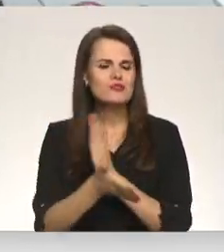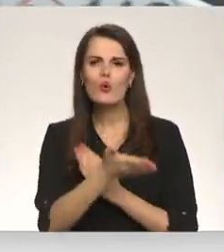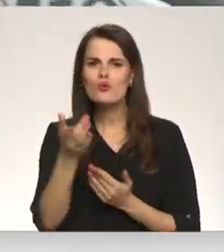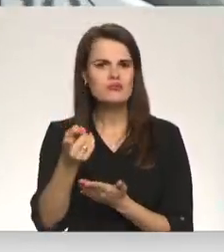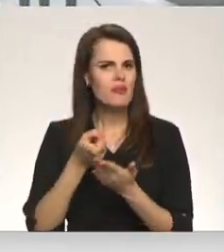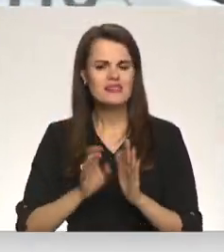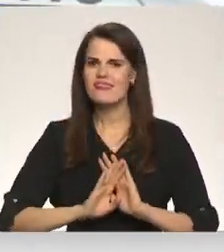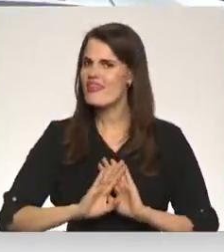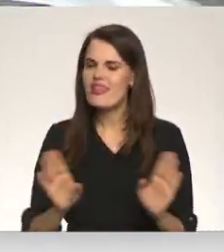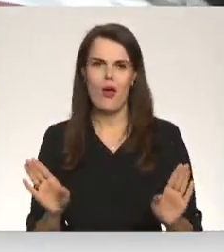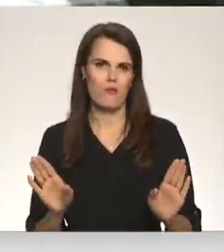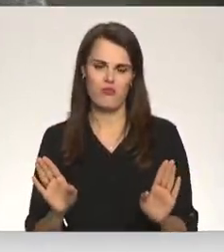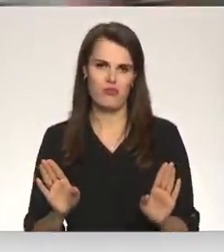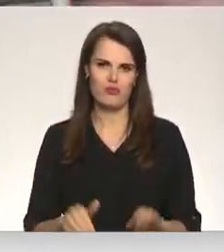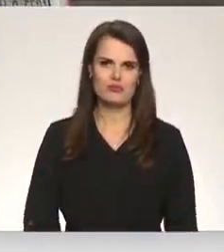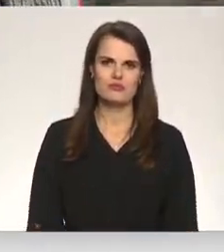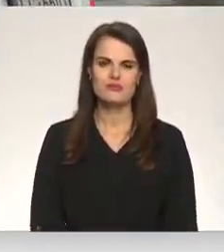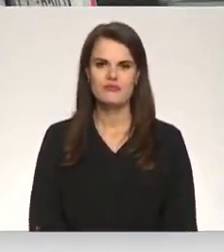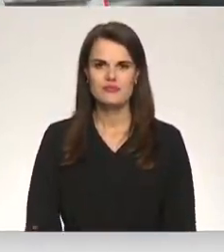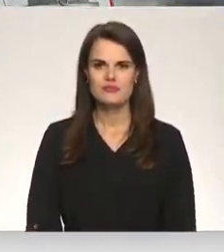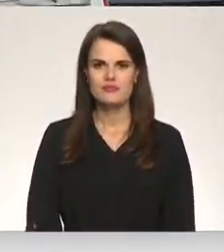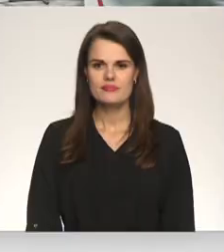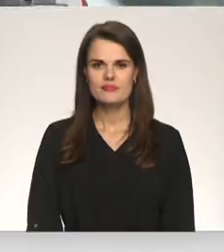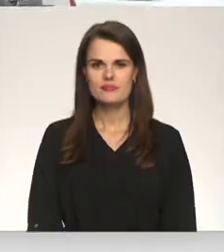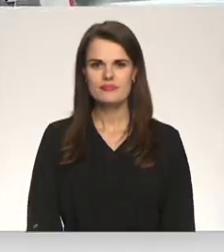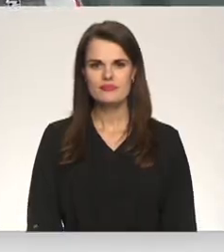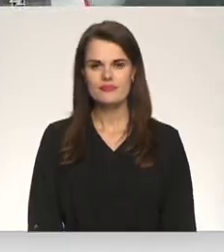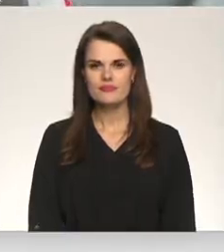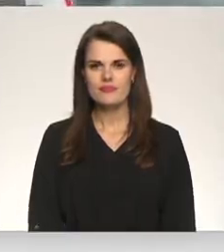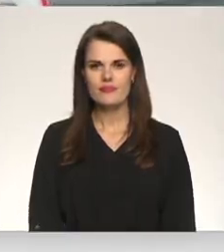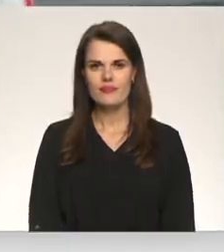nekad nejautās. Aiki Incēgars Kovaļevskis, Latvijas televīzija. Jautīt.